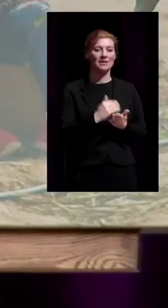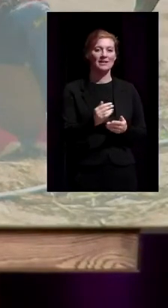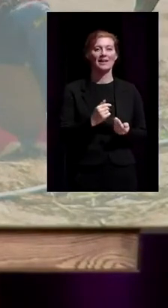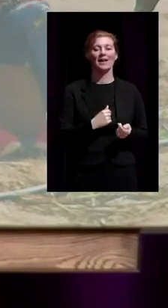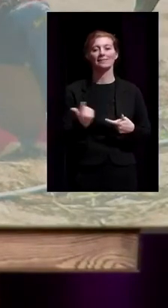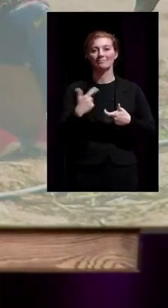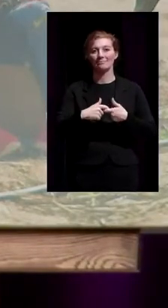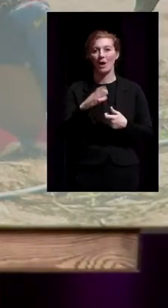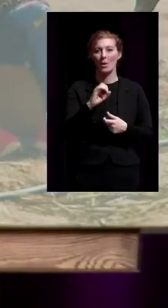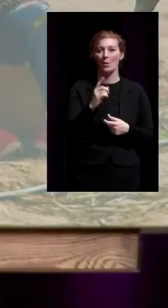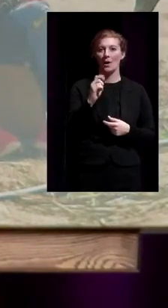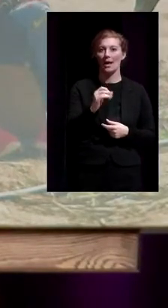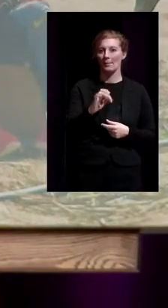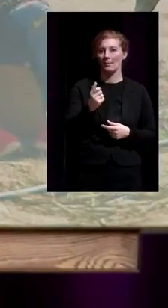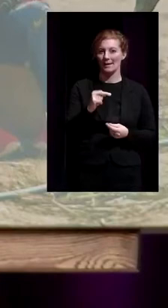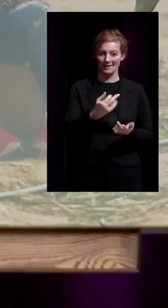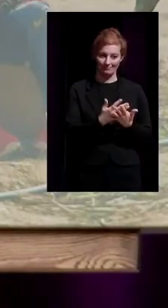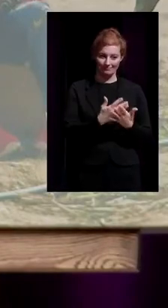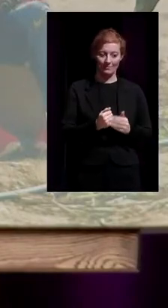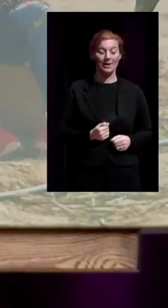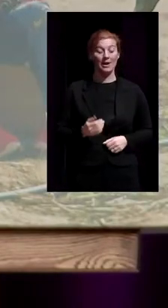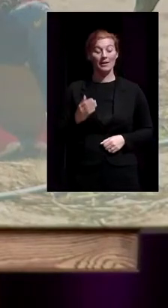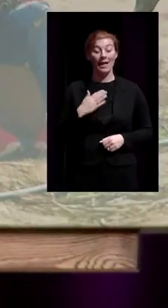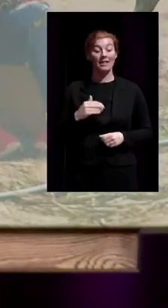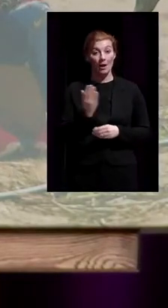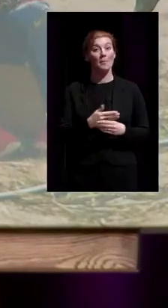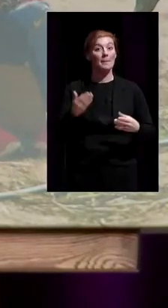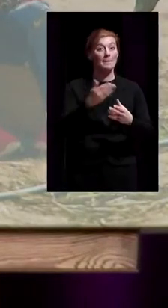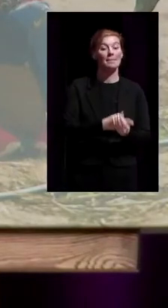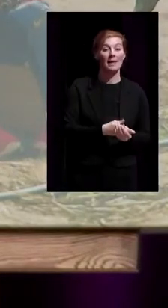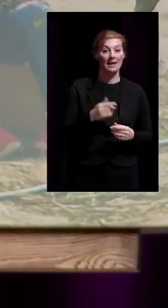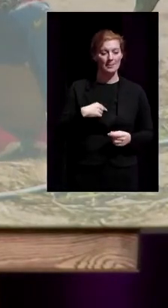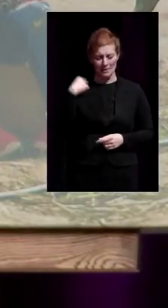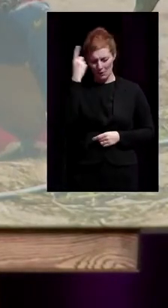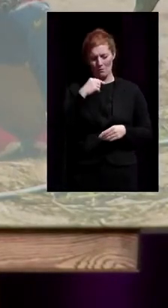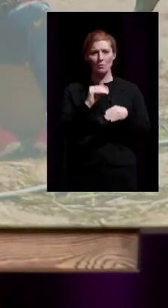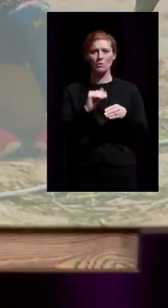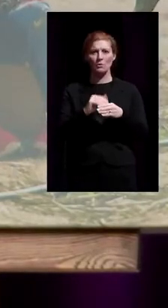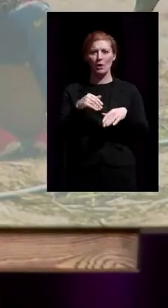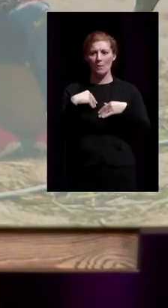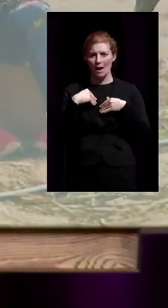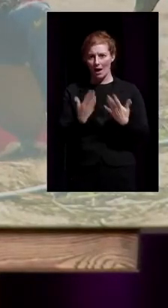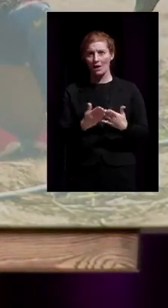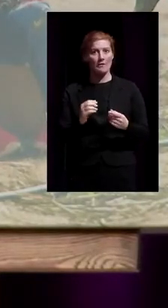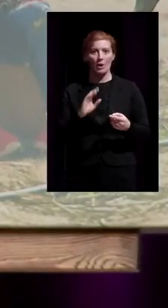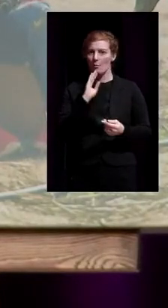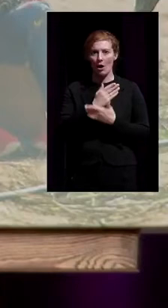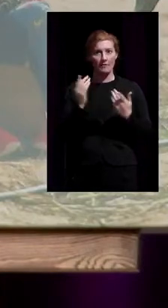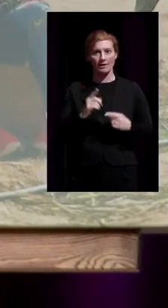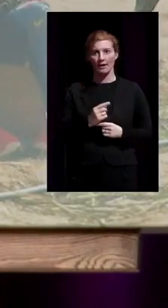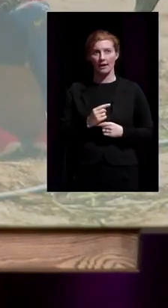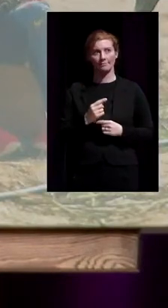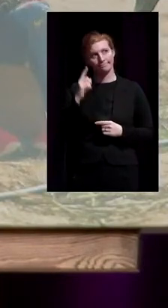handlar om implementering. Alltså mitt huvudbudskap någonstans är att vi behöver inte så hitta på så himla mycket nya metoder